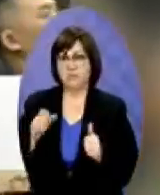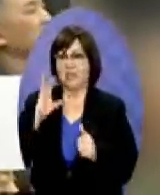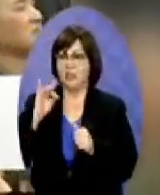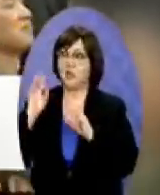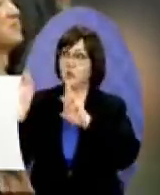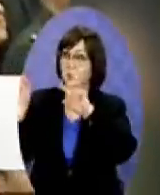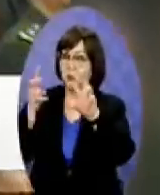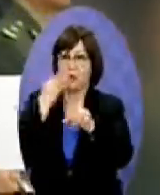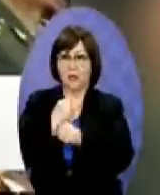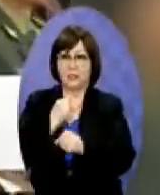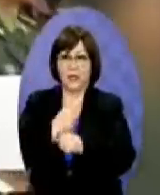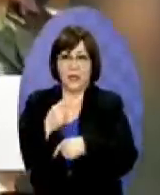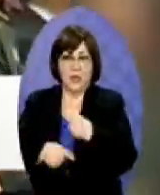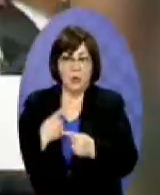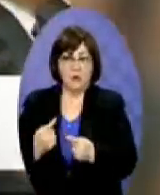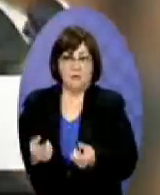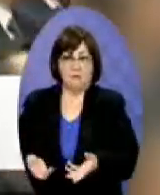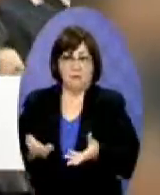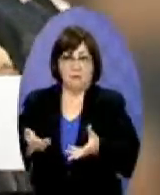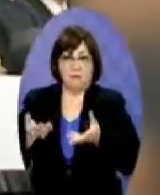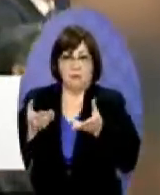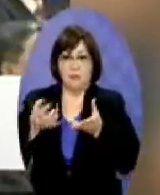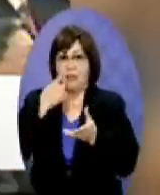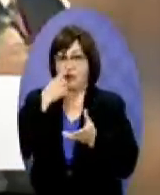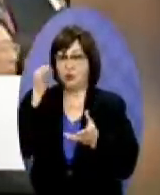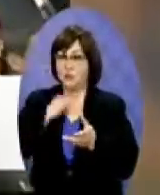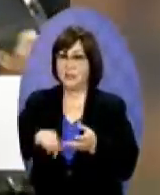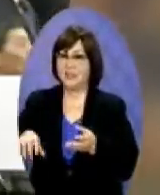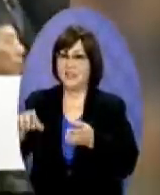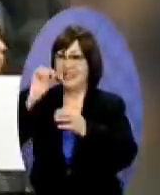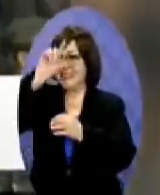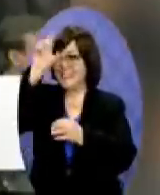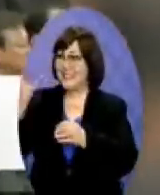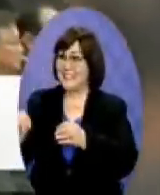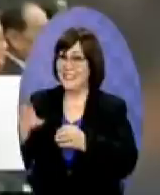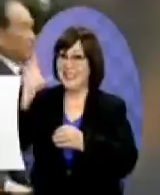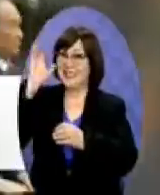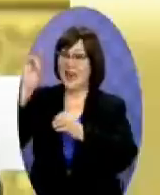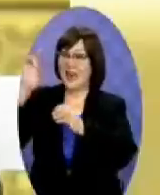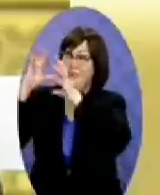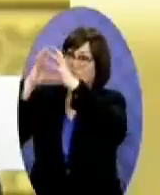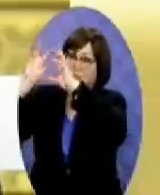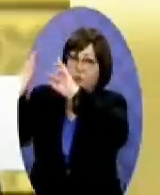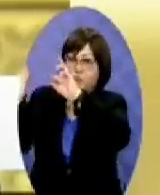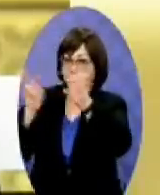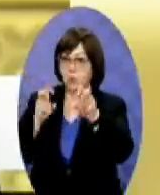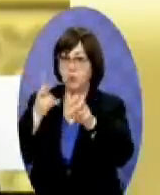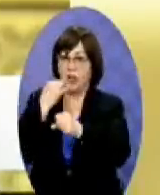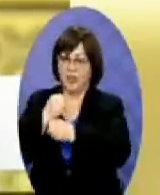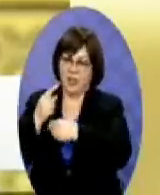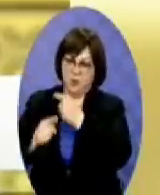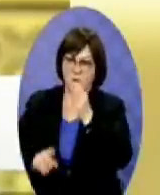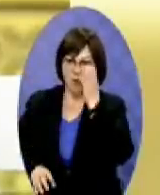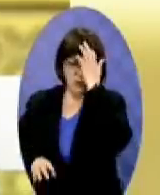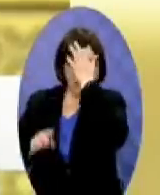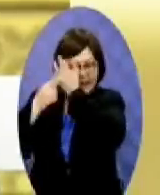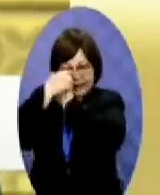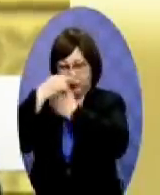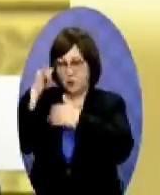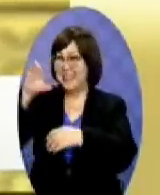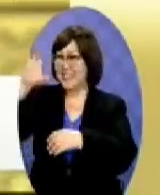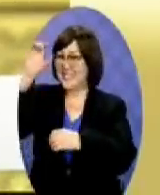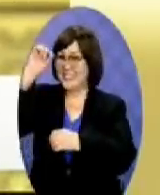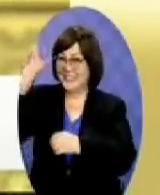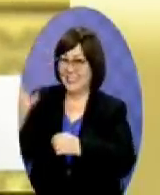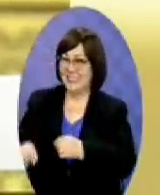амжилтаа цаашид улам ахиулах Хятадын сар судлалын төслийг улам өргөжүүлэх бодлого барьж байна. Хятад улс сарн дээр сансрын станц,